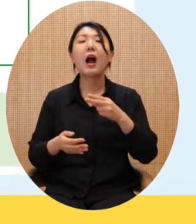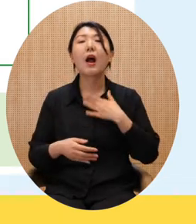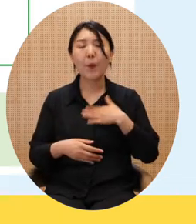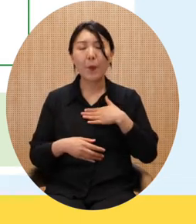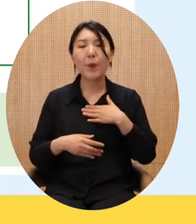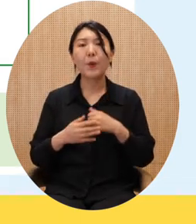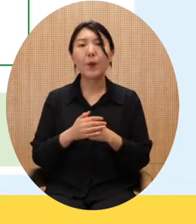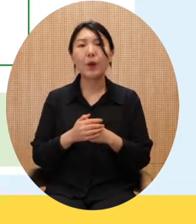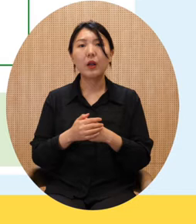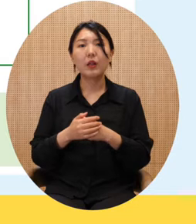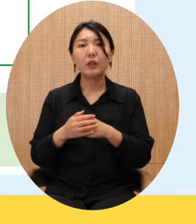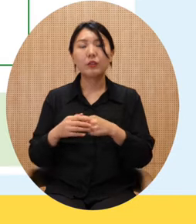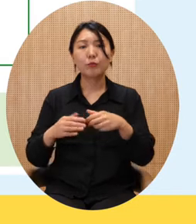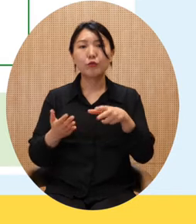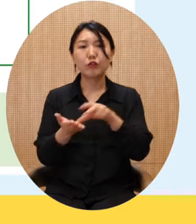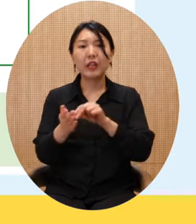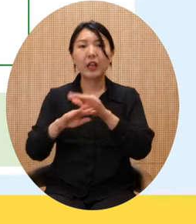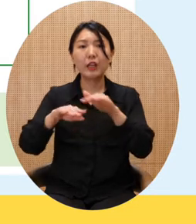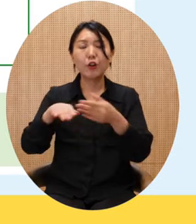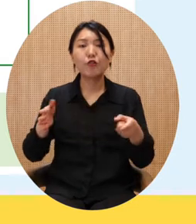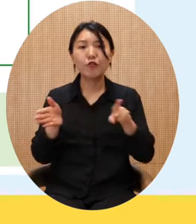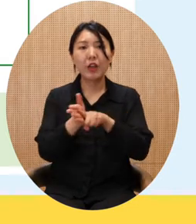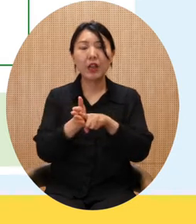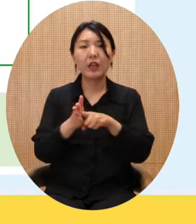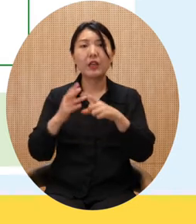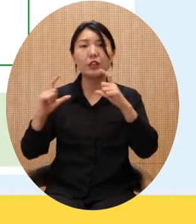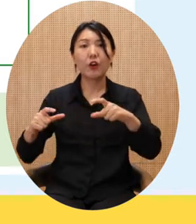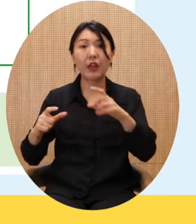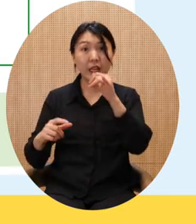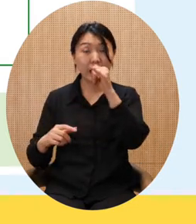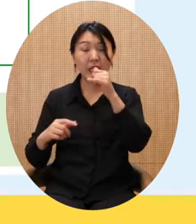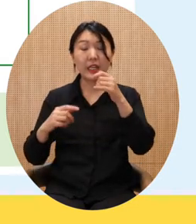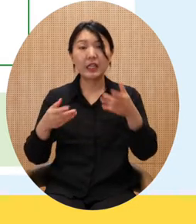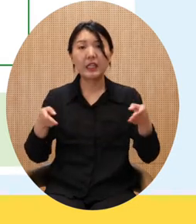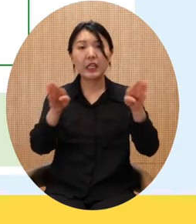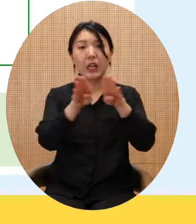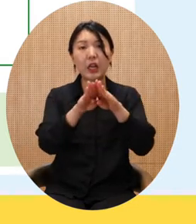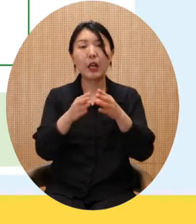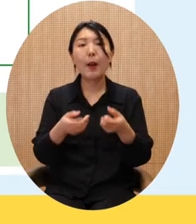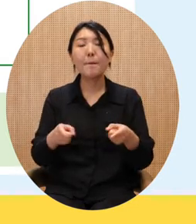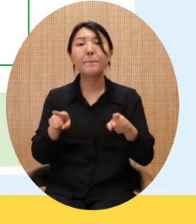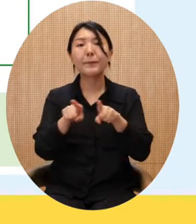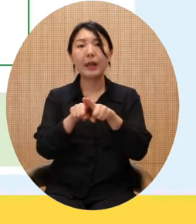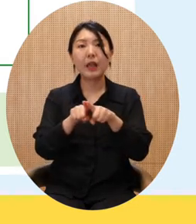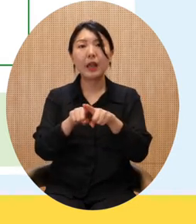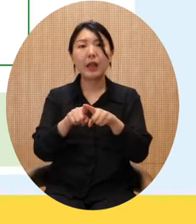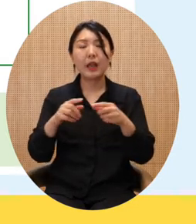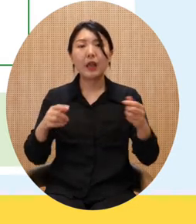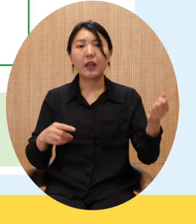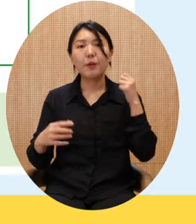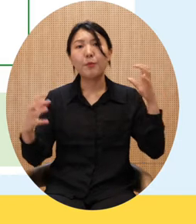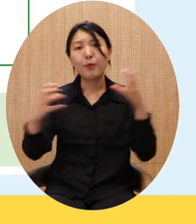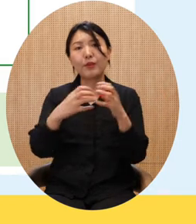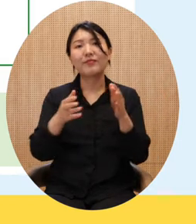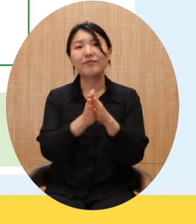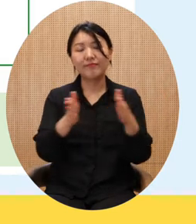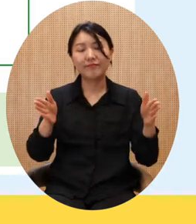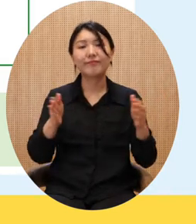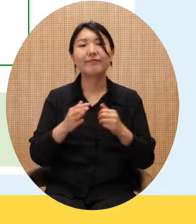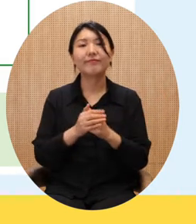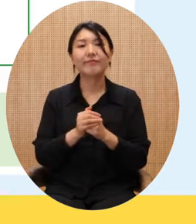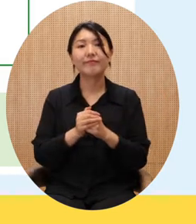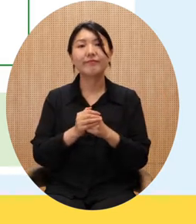문제 해결을 위해서 지역에 있는 기관들이 함께 힘을 모으기 시작하였습니다. 학습